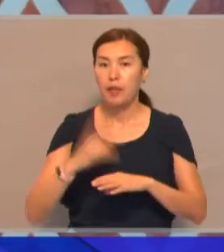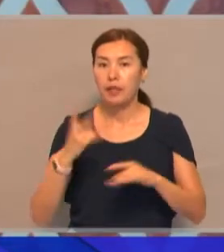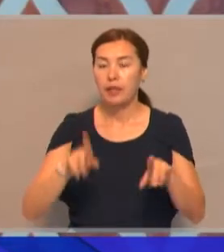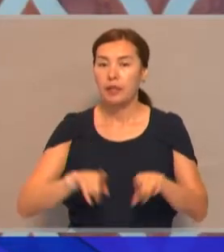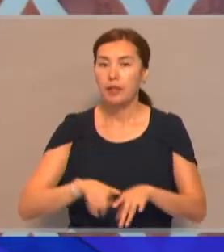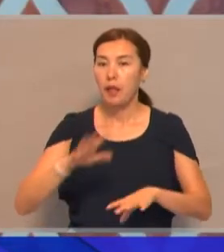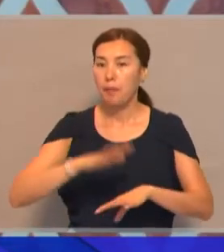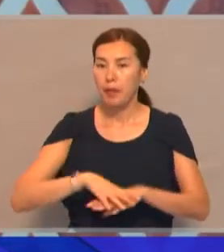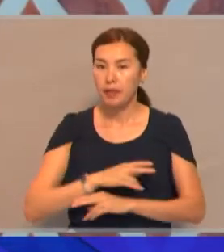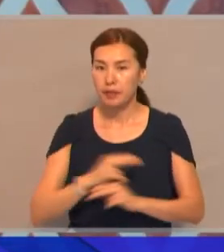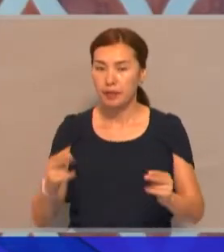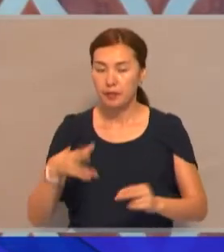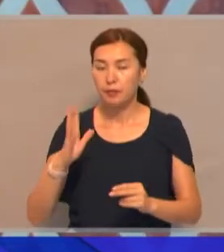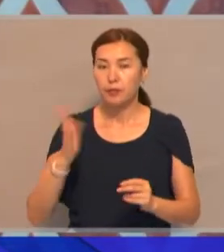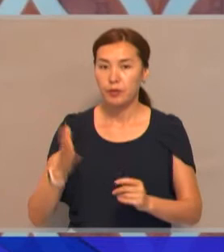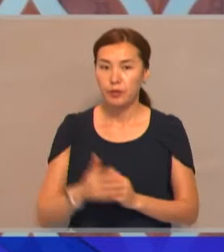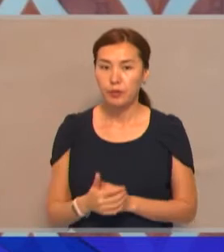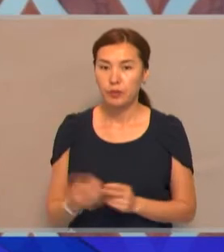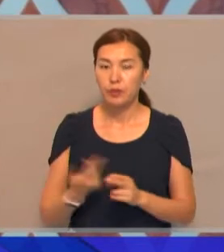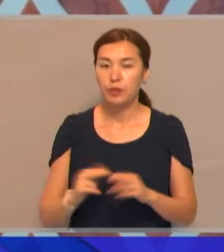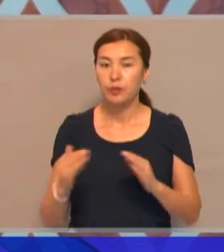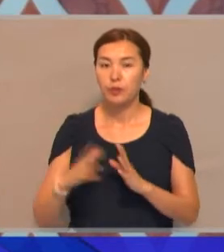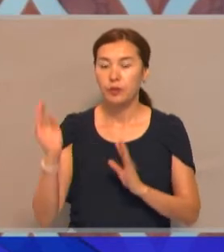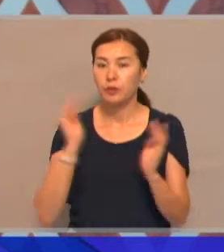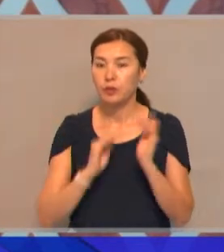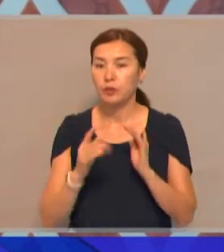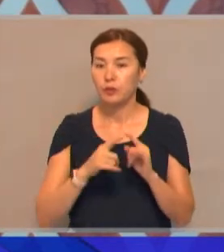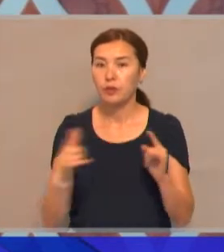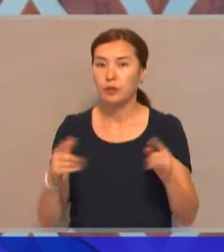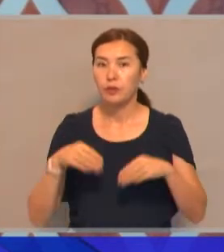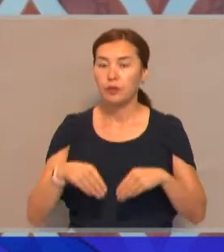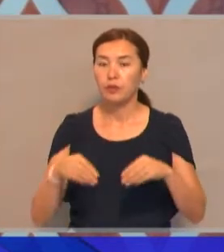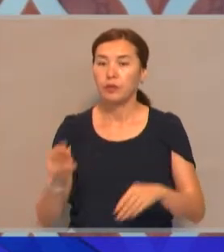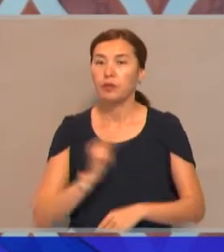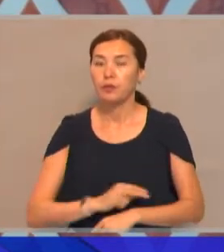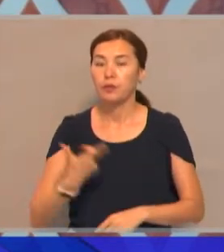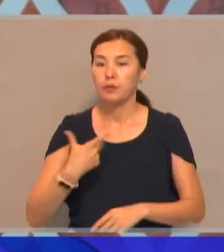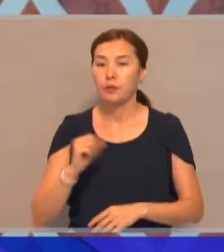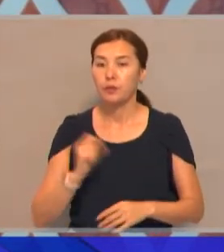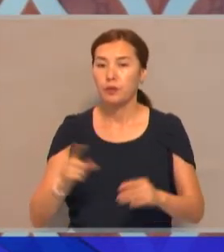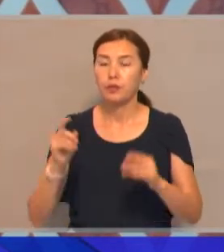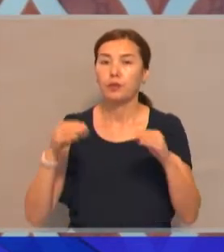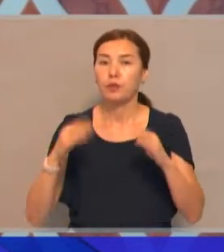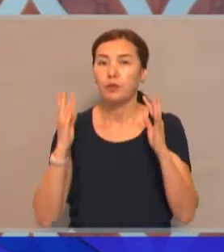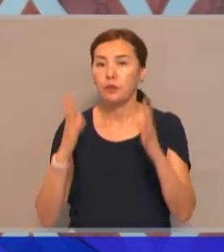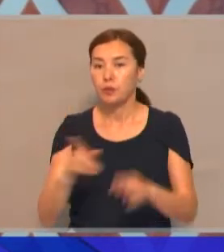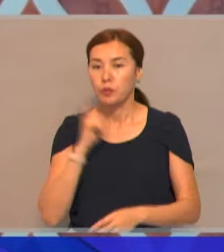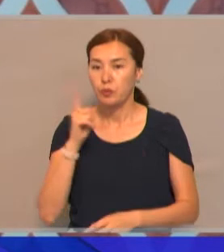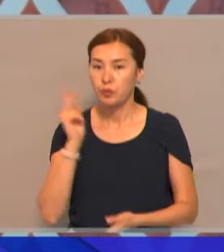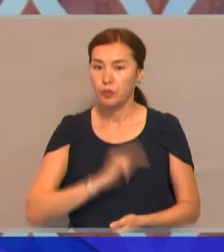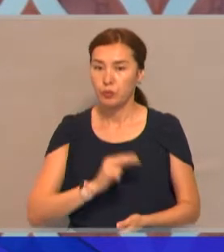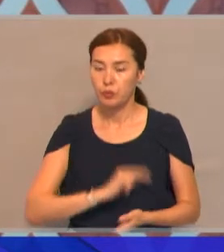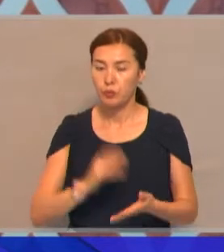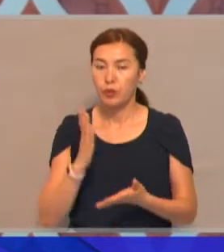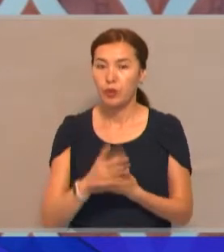деңгейлі банктер арқылы берілетін болады. Бұл үйлерде инженерлік желілер, абаттандыру және көгалдандыру жұмыстары қатар жүреді. Қазіргі